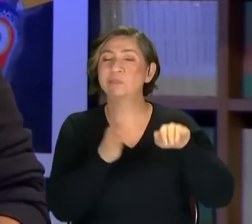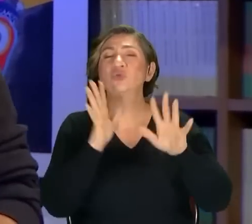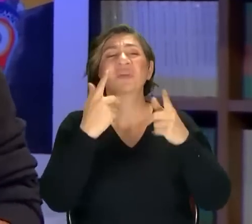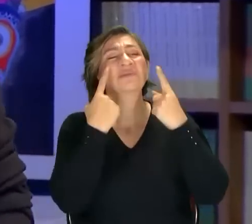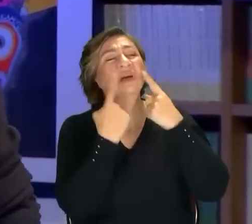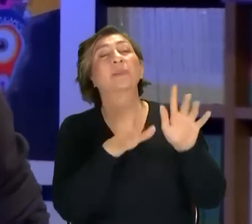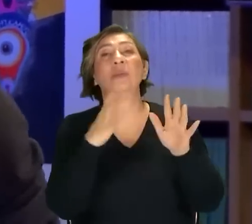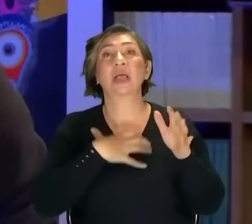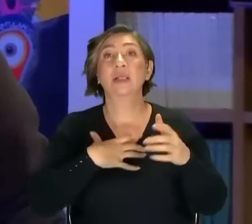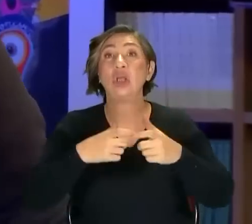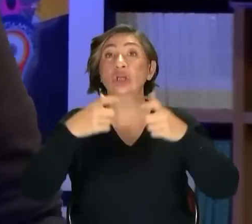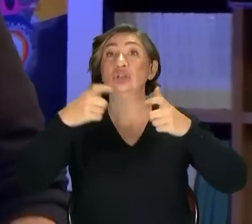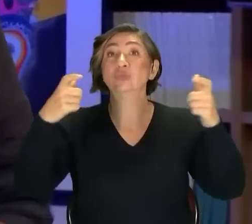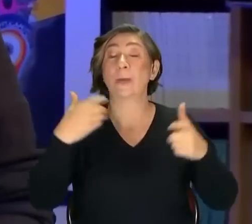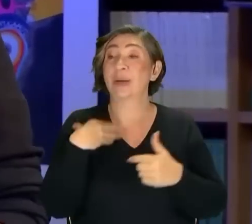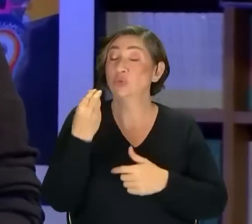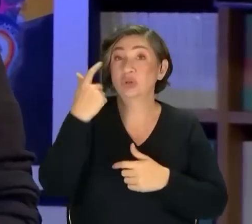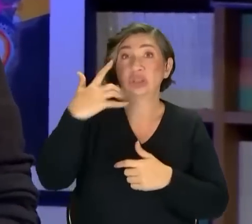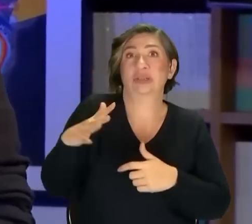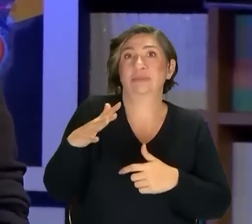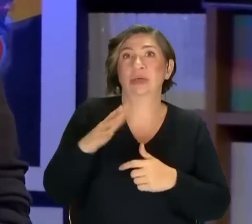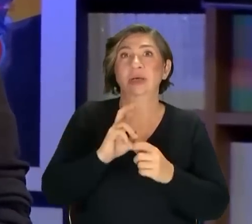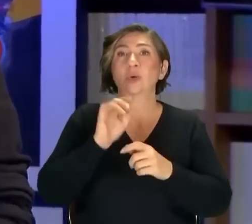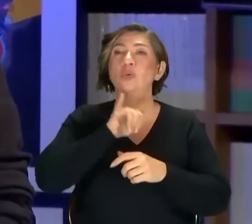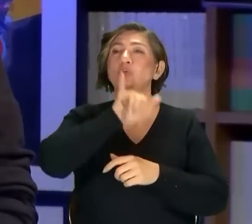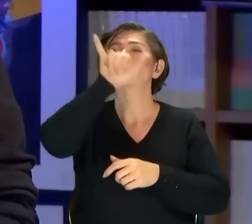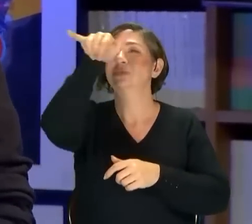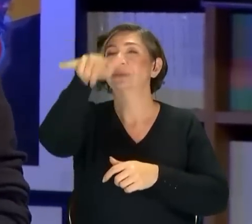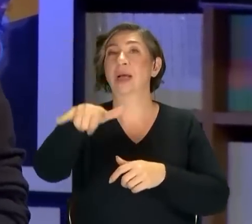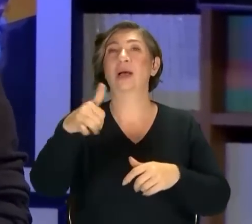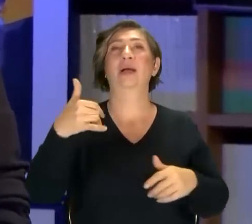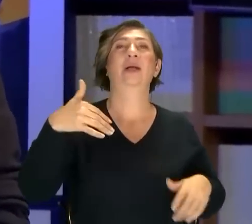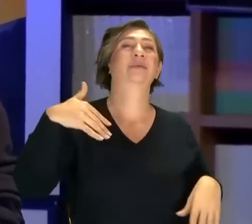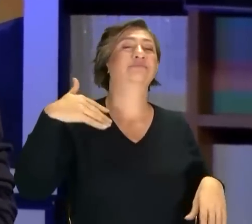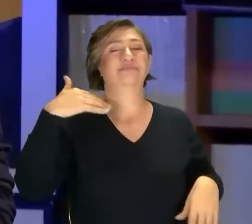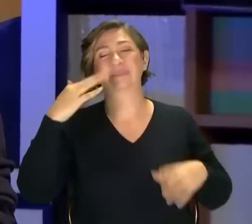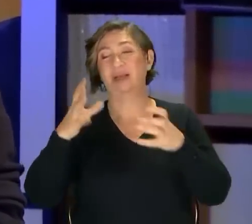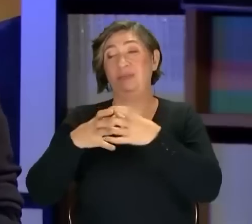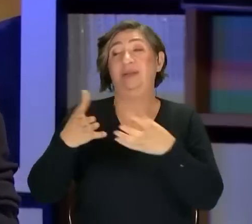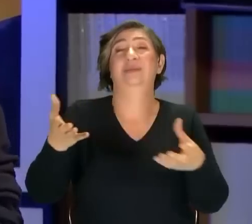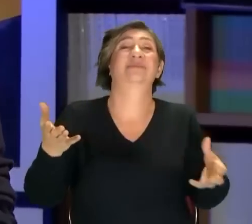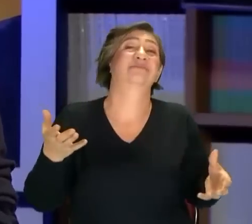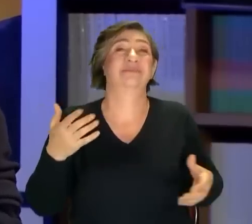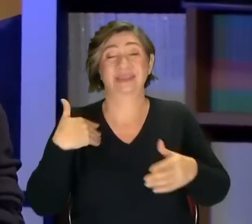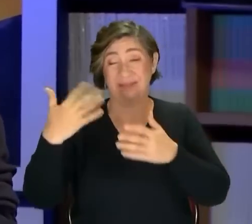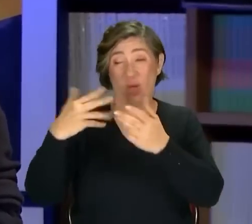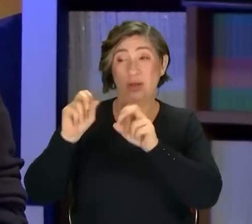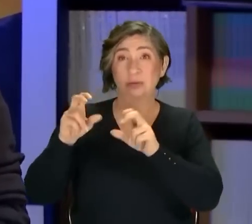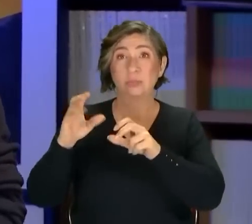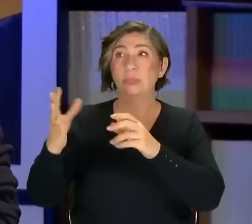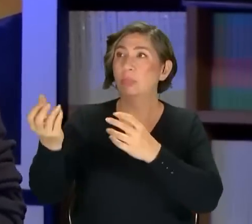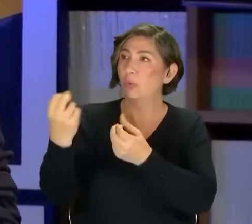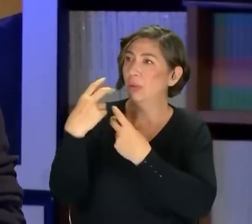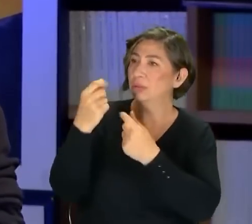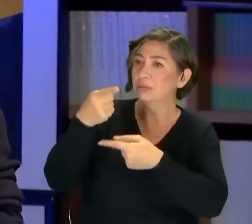üstüne düşmeyerek geliştirmişler kendileri. Ben çok şaşırmıştım. Hani inince böyle çok büyük bir edayla indim. Böyle ha kabileler gelin size bir şeyler öğreteyim falan filan. Bir şey